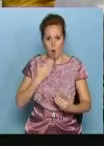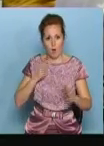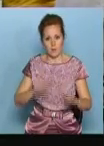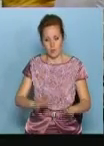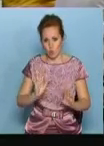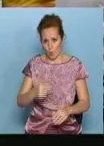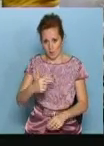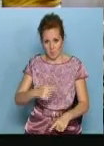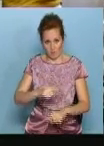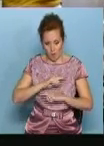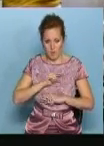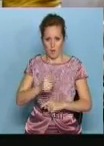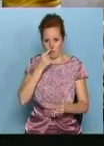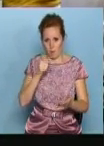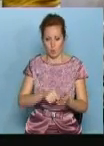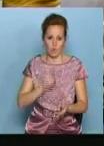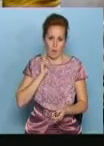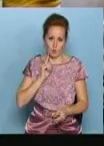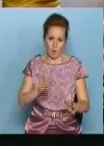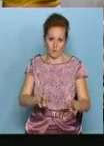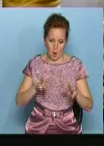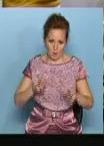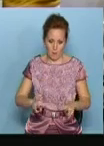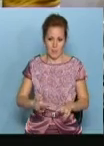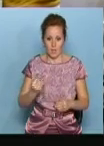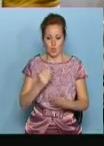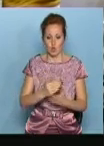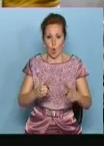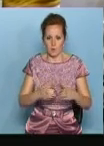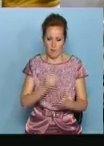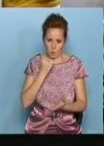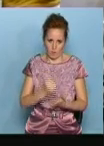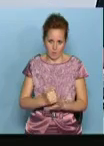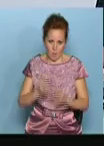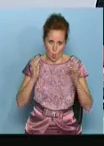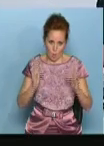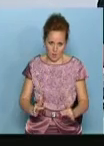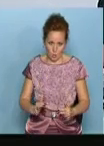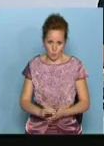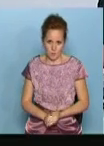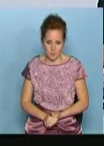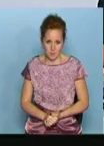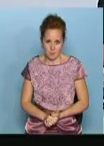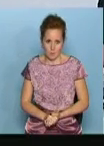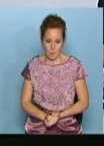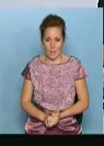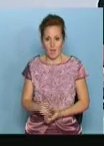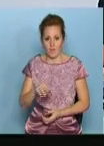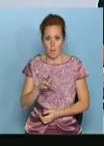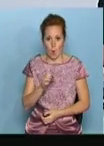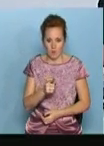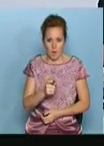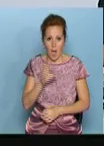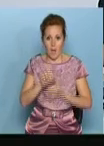войдут в молодежный парламент. Его состав Госсовет утвердит на осенней сессии. В Дебесах карабкались в